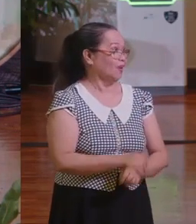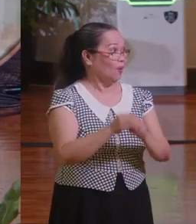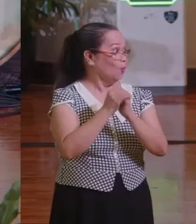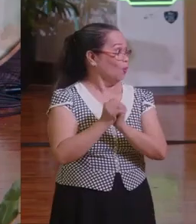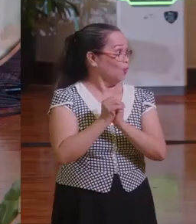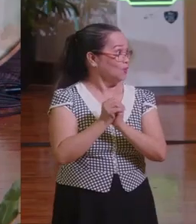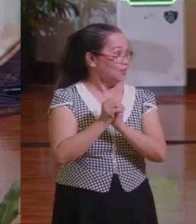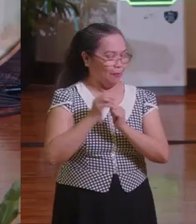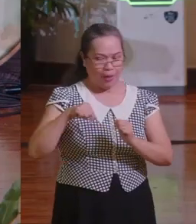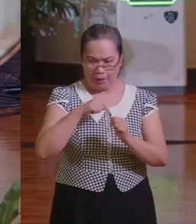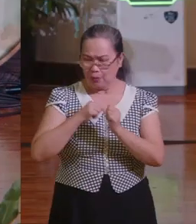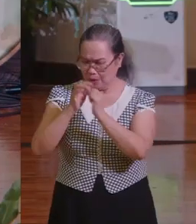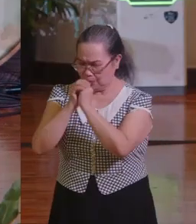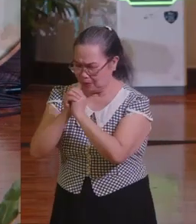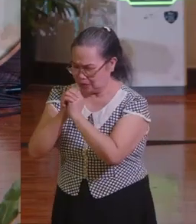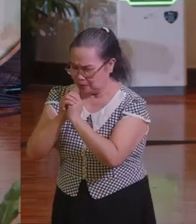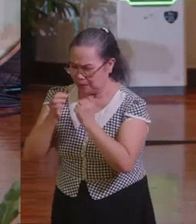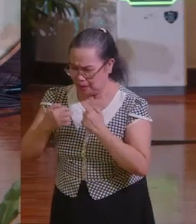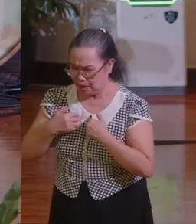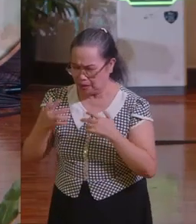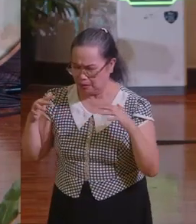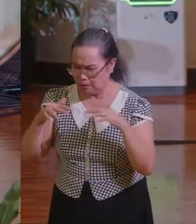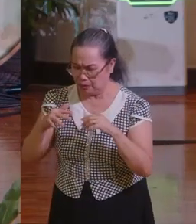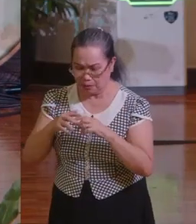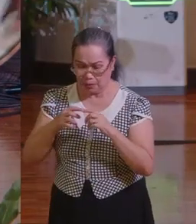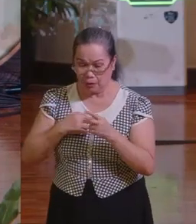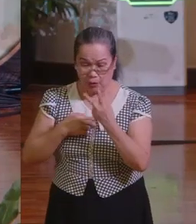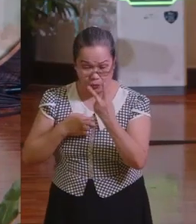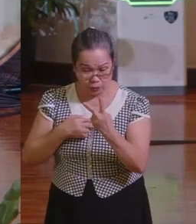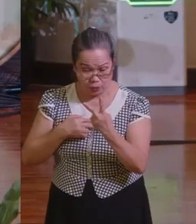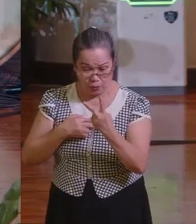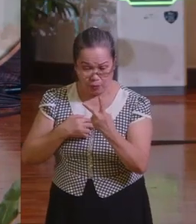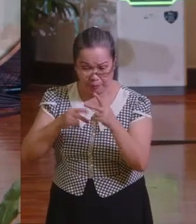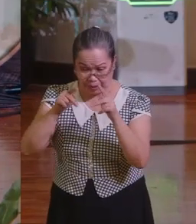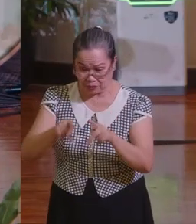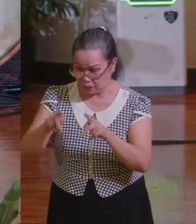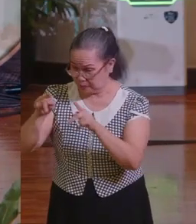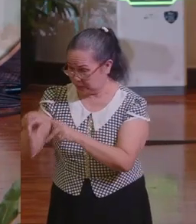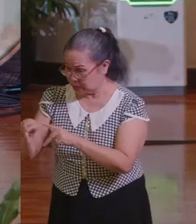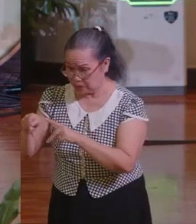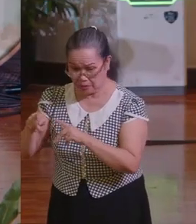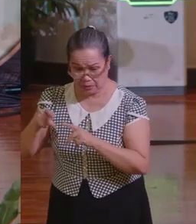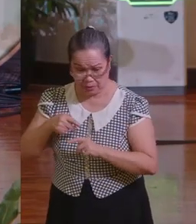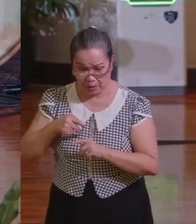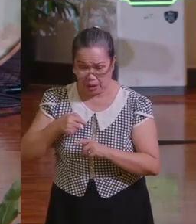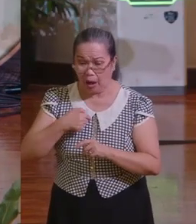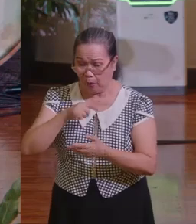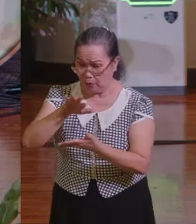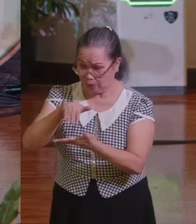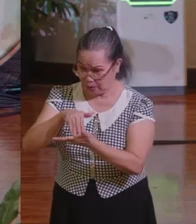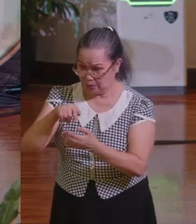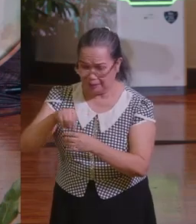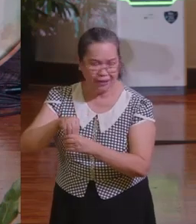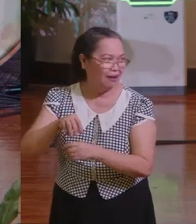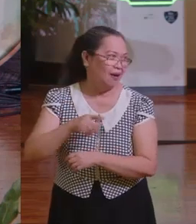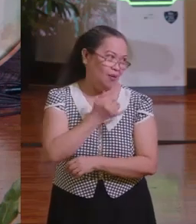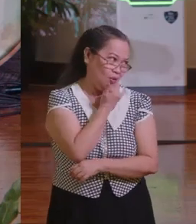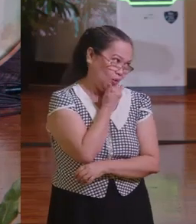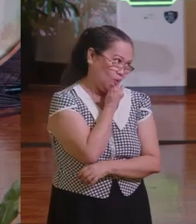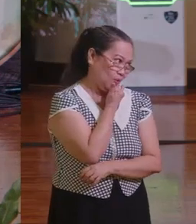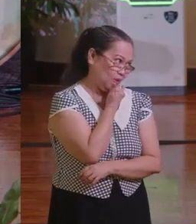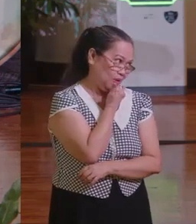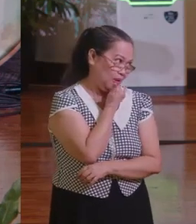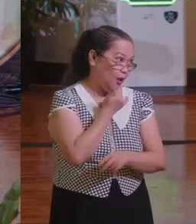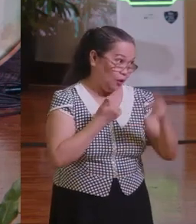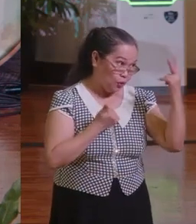tayo manambahan sa ating Panginoon sapagkat sinabi niya, where 2 or 3 are gathered in my name, there am I among them. Mali din po. Huwag